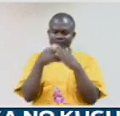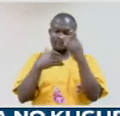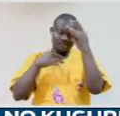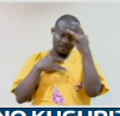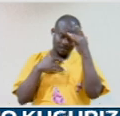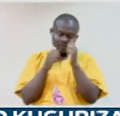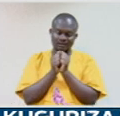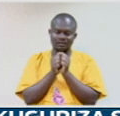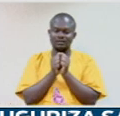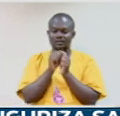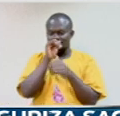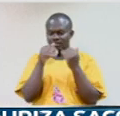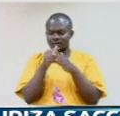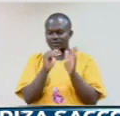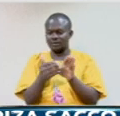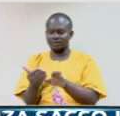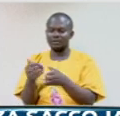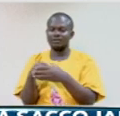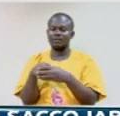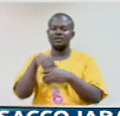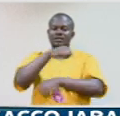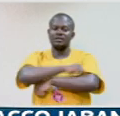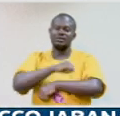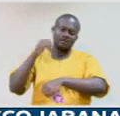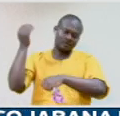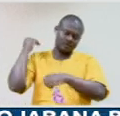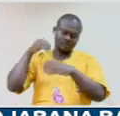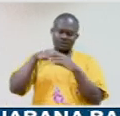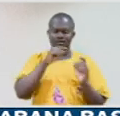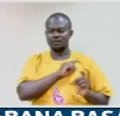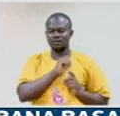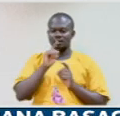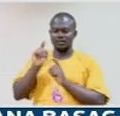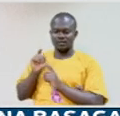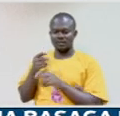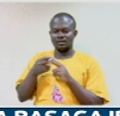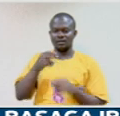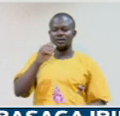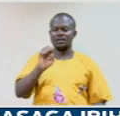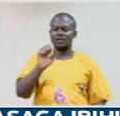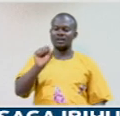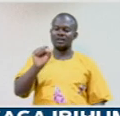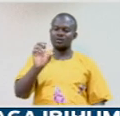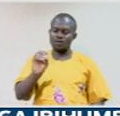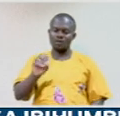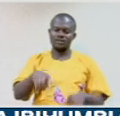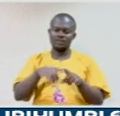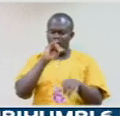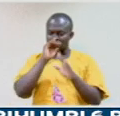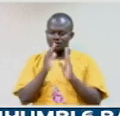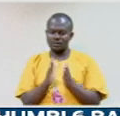abarwayi b'Abatutsi barahicirwa, mu ishuri ryahoze ari ry'abasirikare ryitwaga ESO hicirwa